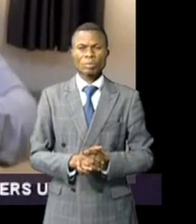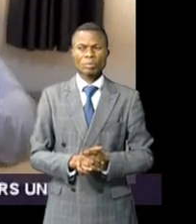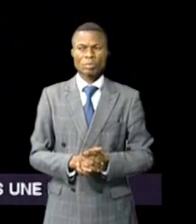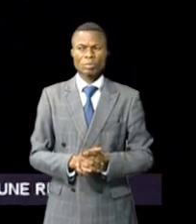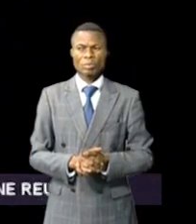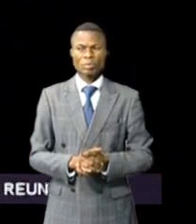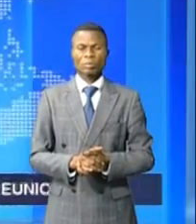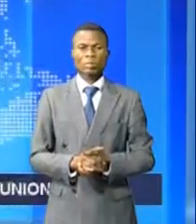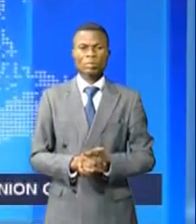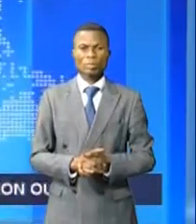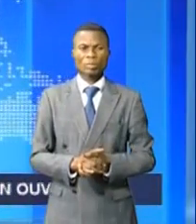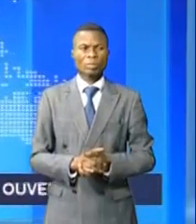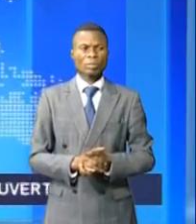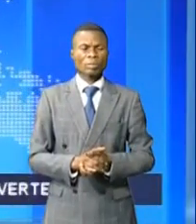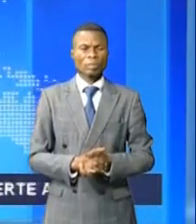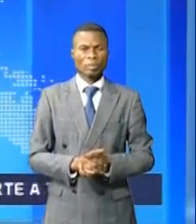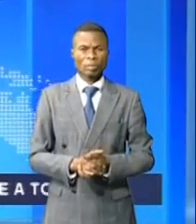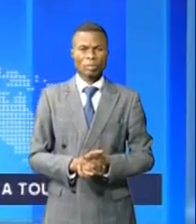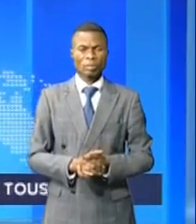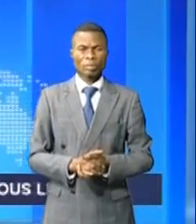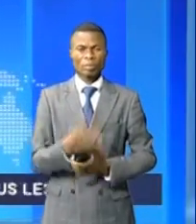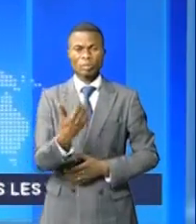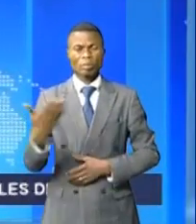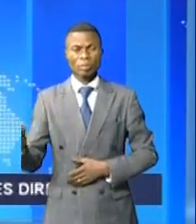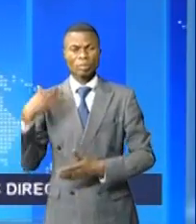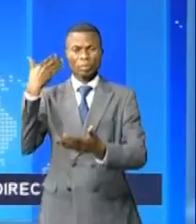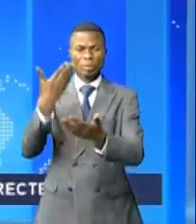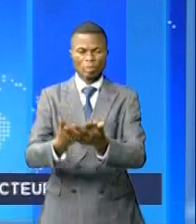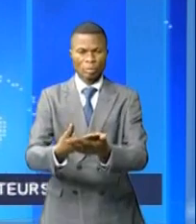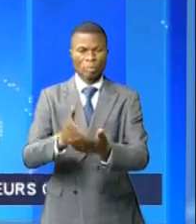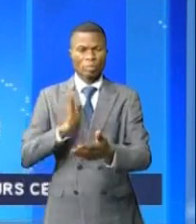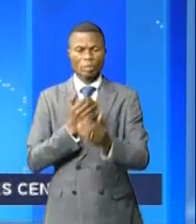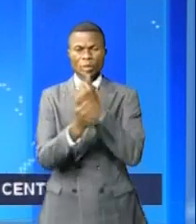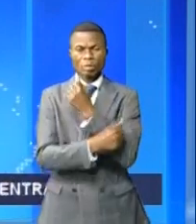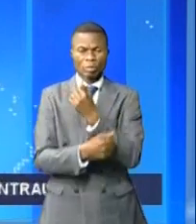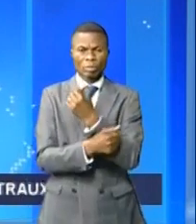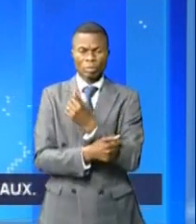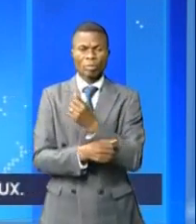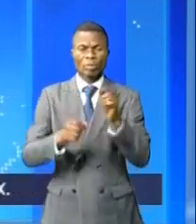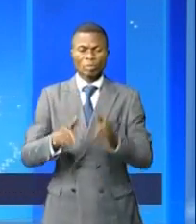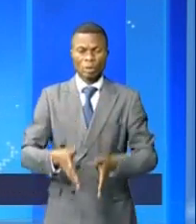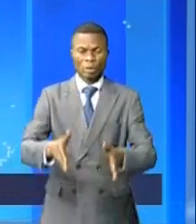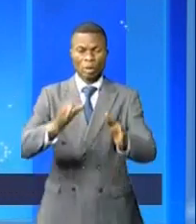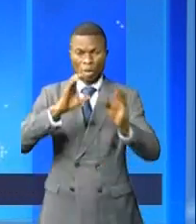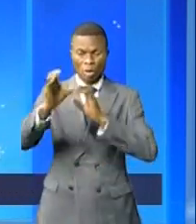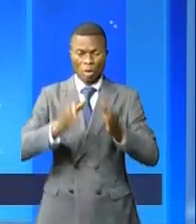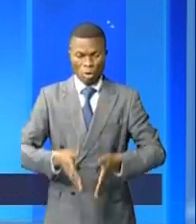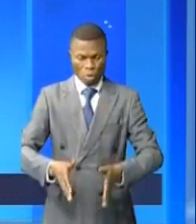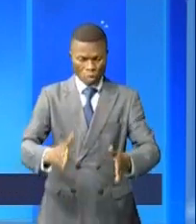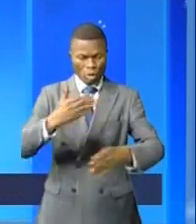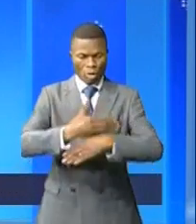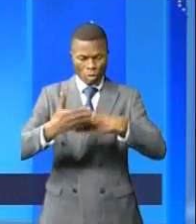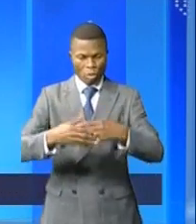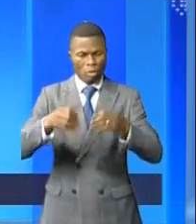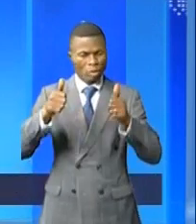pamoja. Pour que ce produit arrive en RDC, il faut que le voie de communication et également de route soit